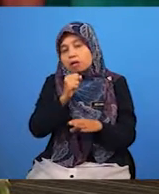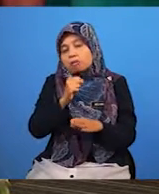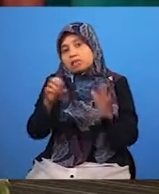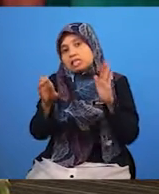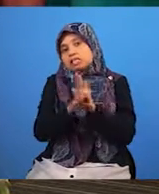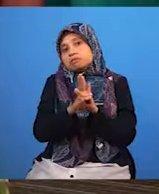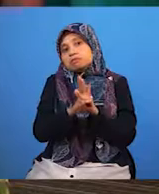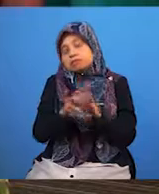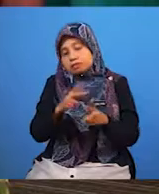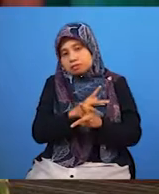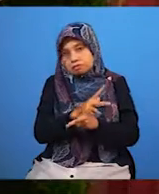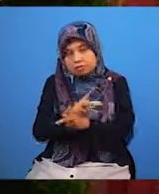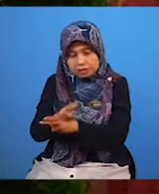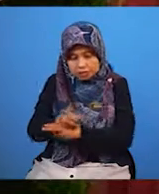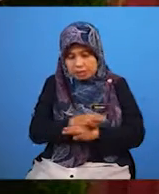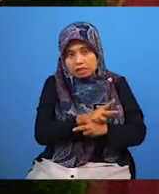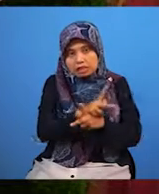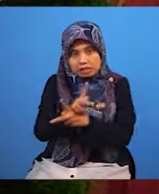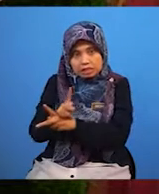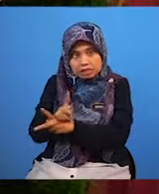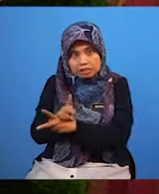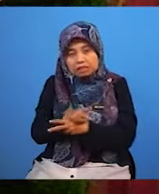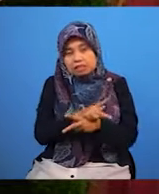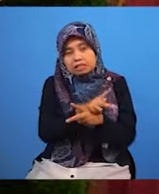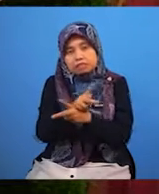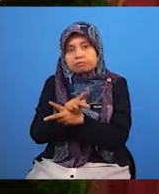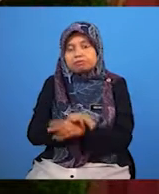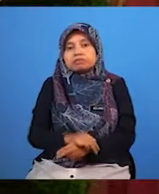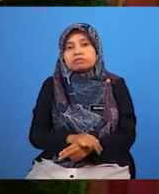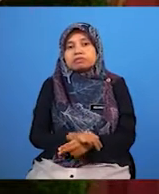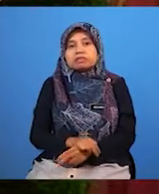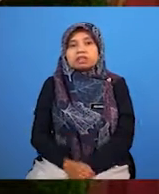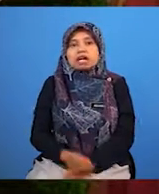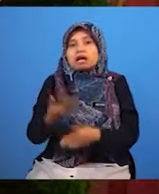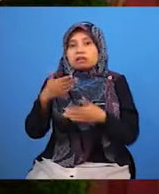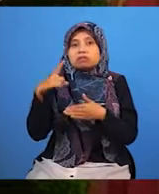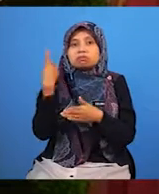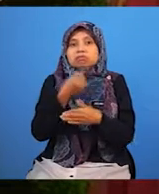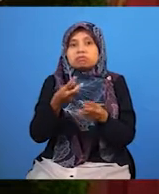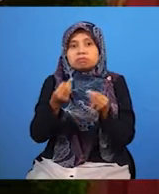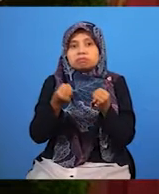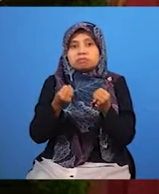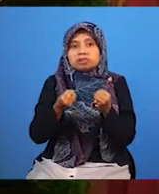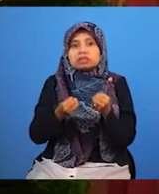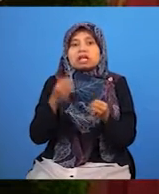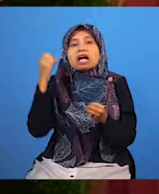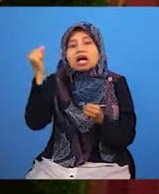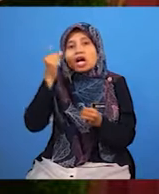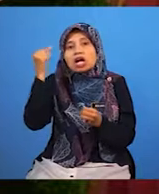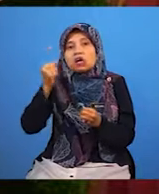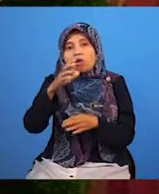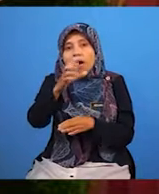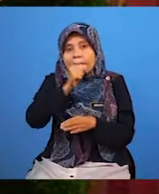mengambil sampel air ternakan. Seterusnya, cikgu ingin mengingatkan sekali lagi kepada murid-murid agar